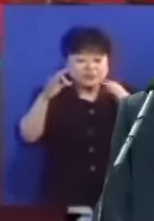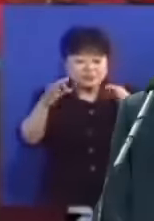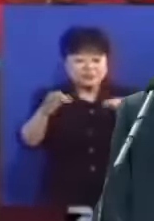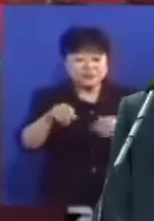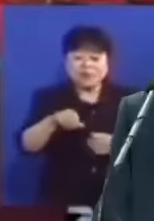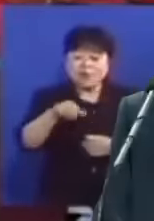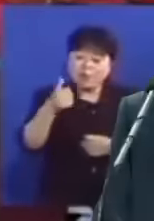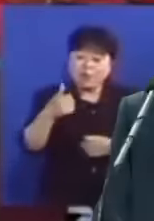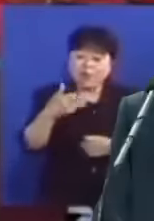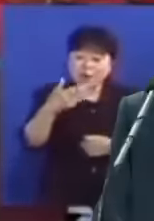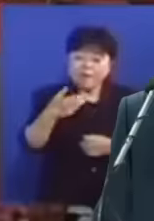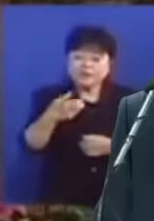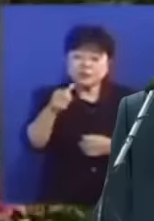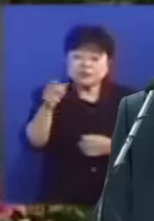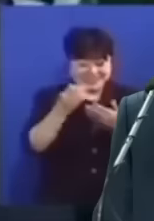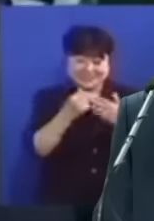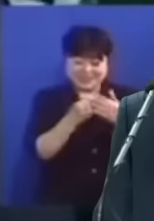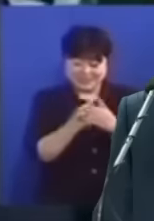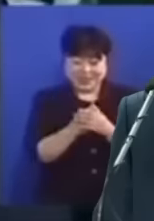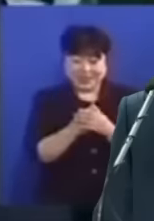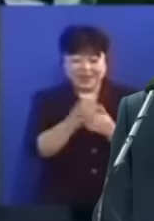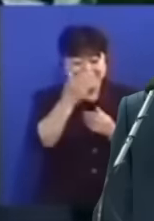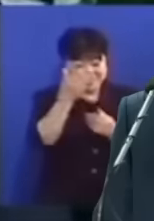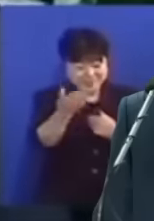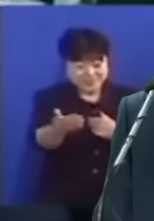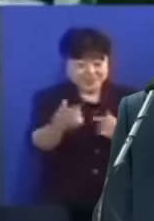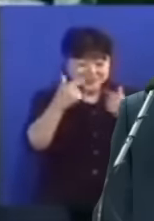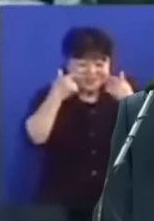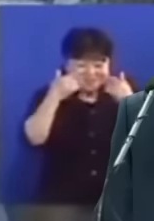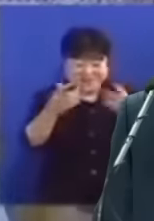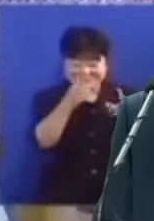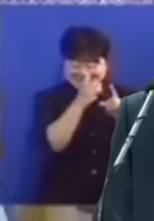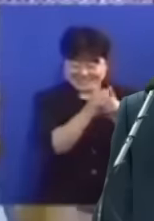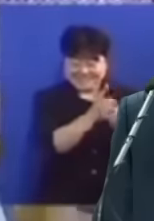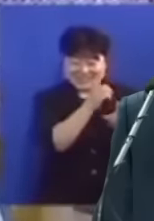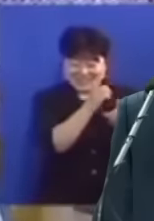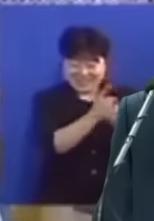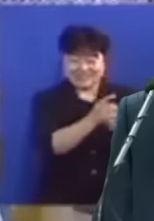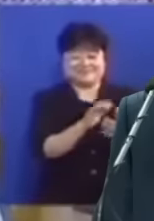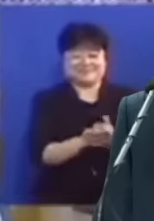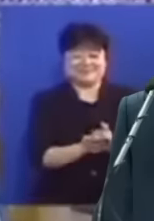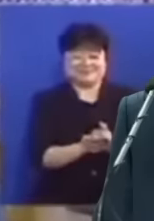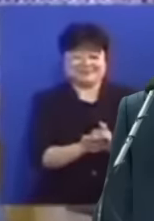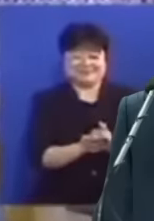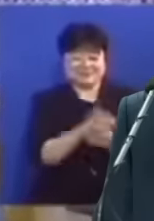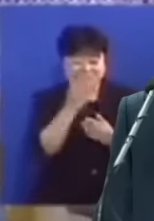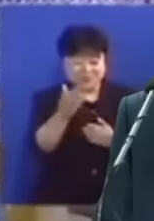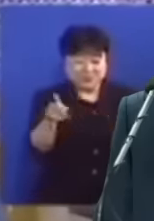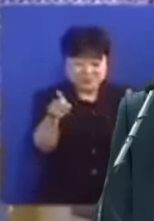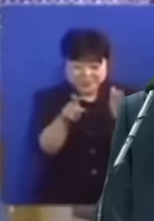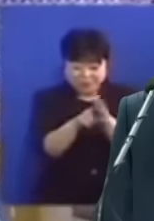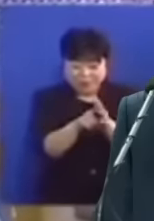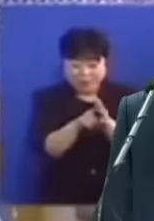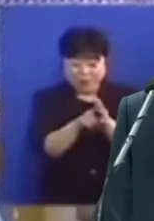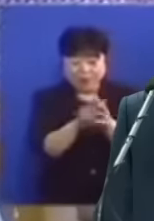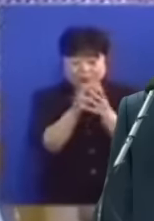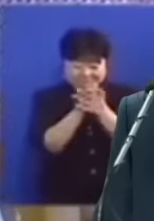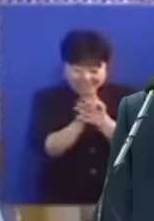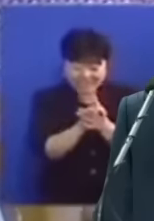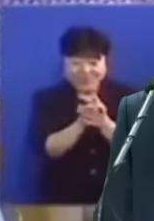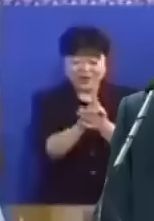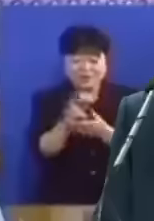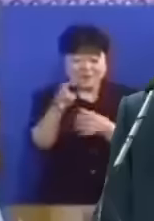찬송가 585장인데 여러분은 반드시 이깁니다. 그러므로 믿고